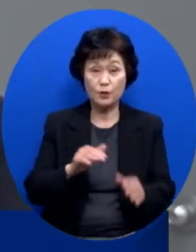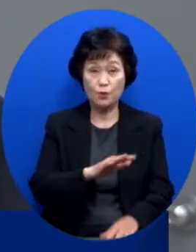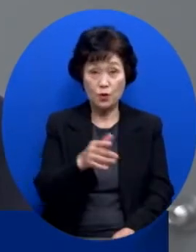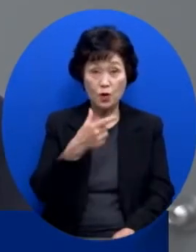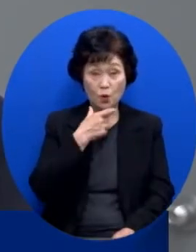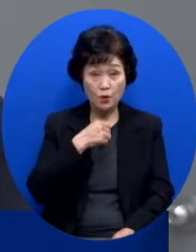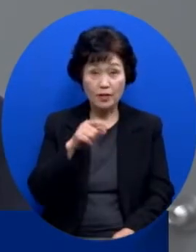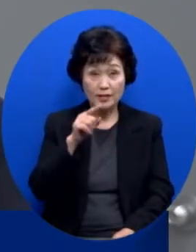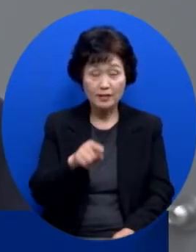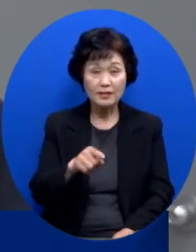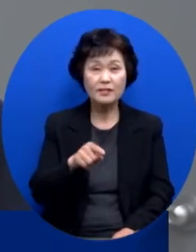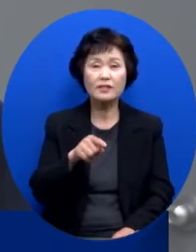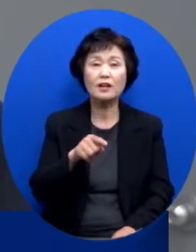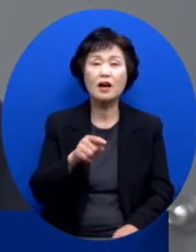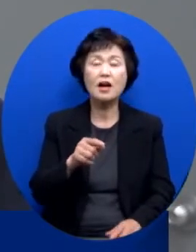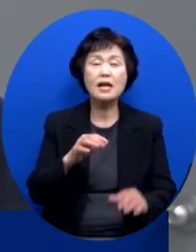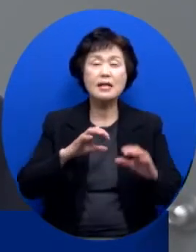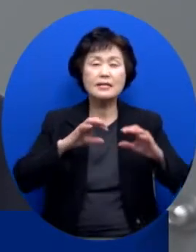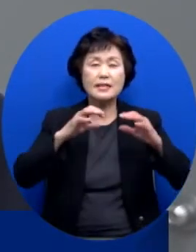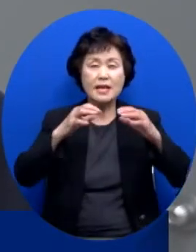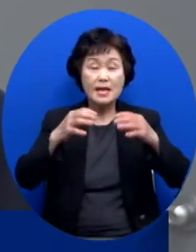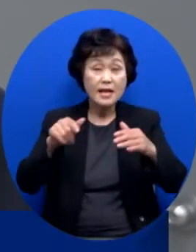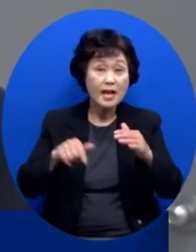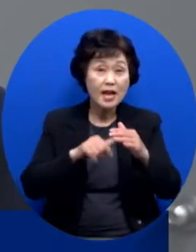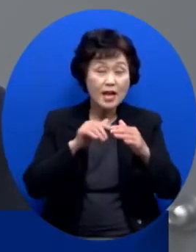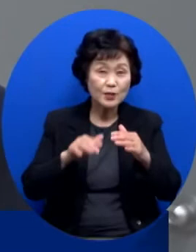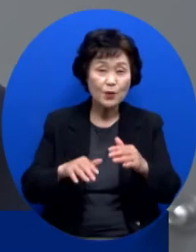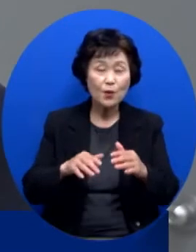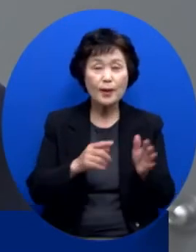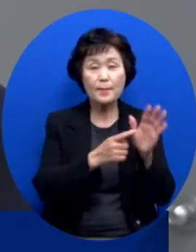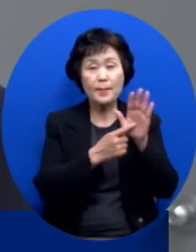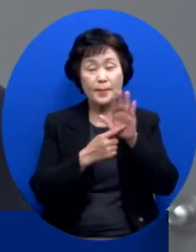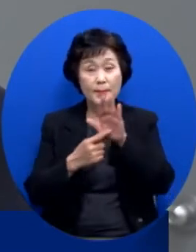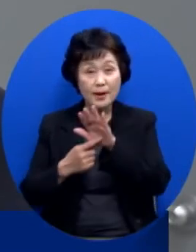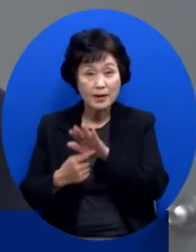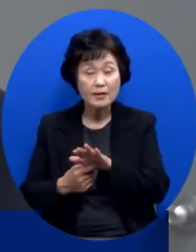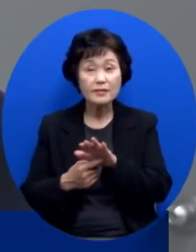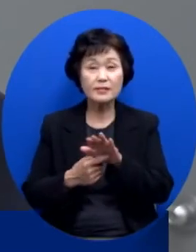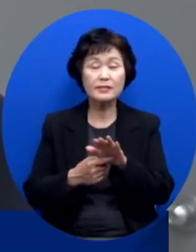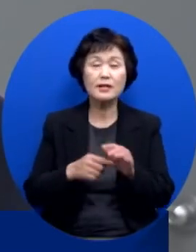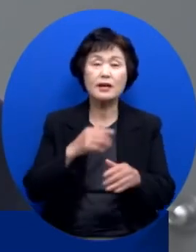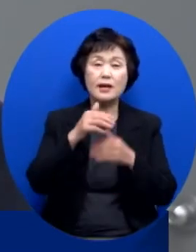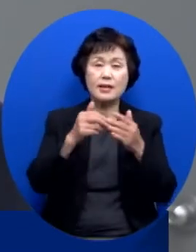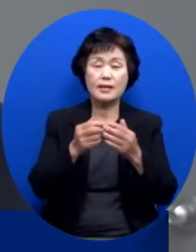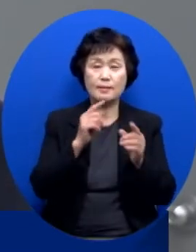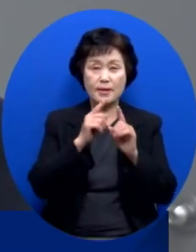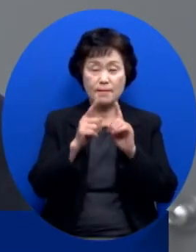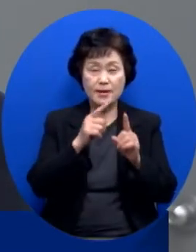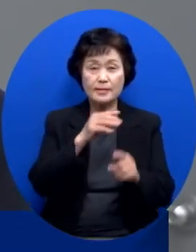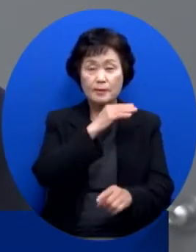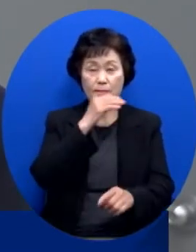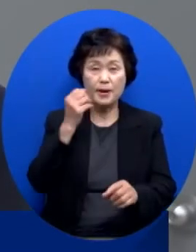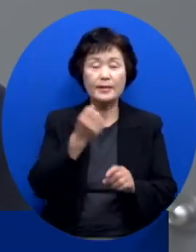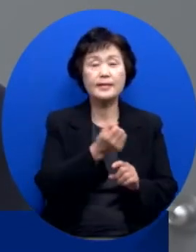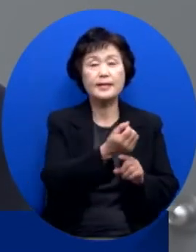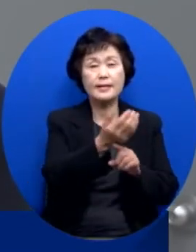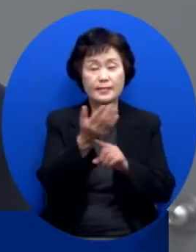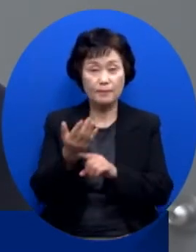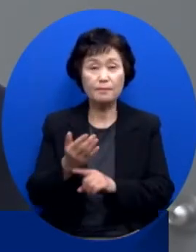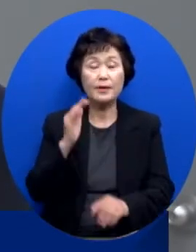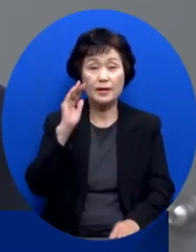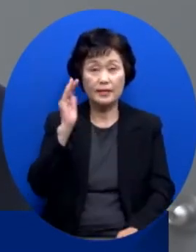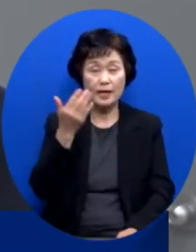우리나라뿐만 아니라 전 세계에 잘 알려줘서 어허 하나님의 말씀이 바르게 점포 되고 발음 교회가